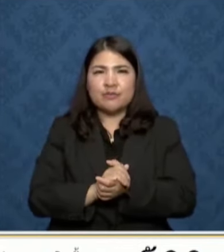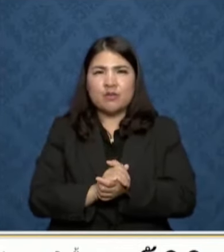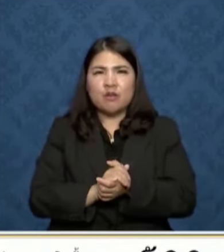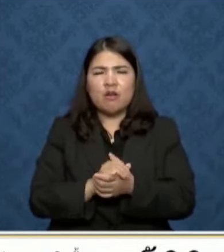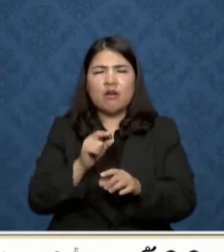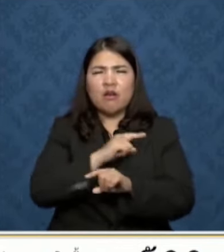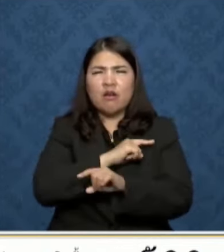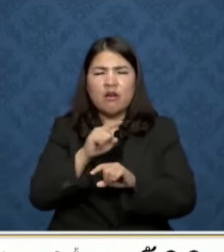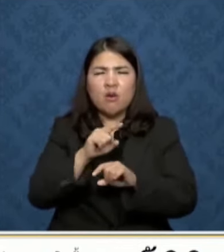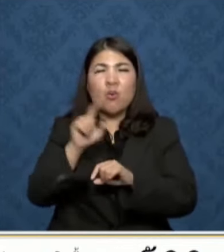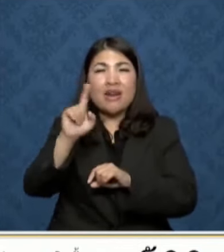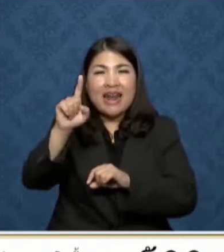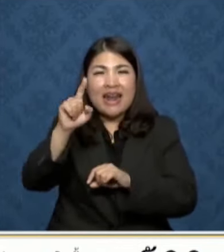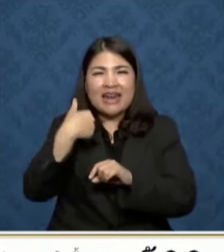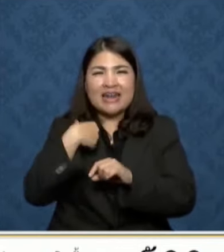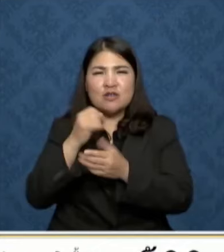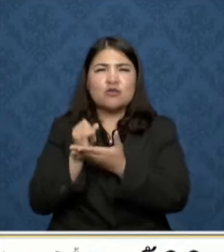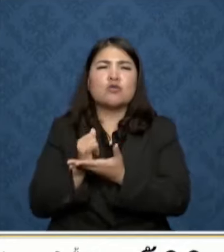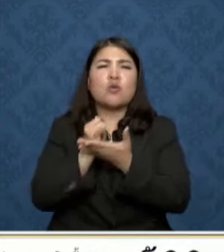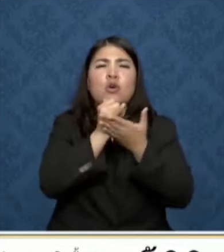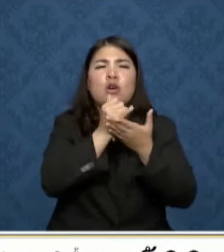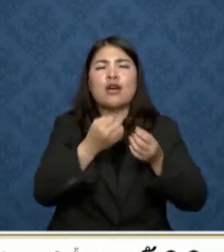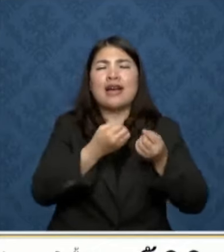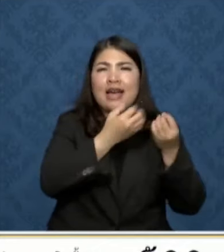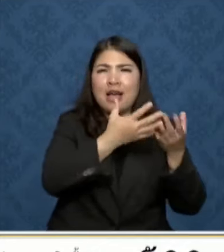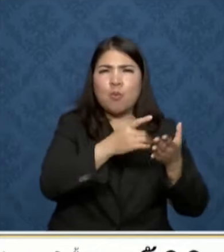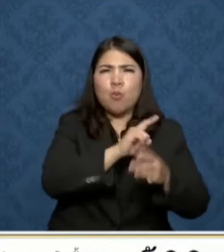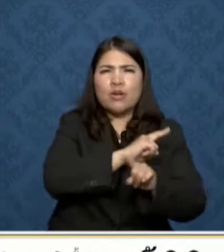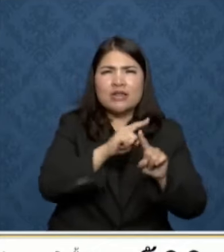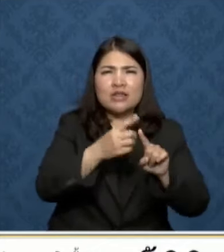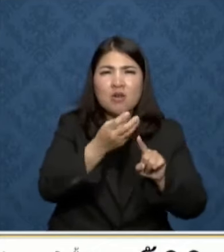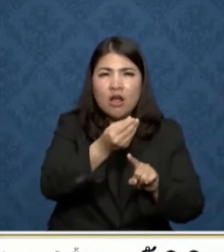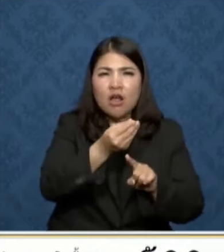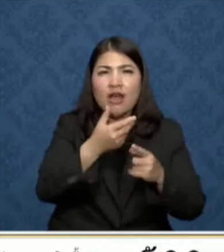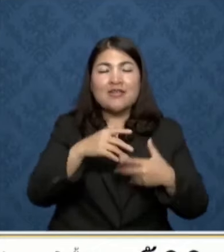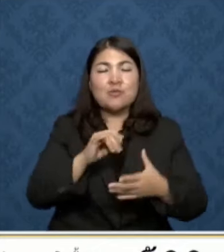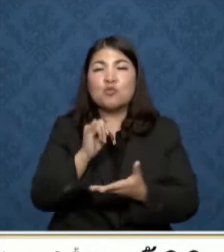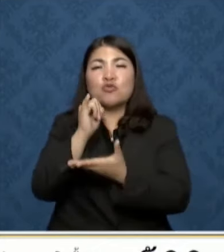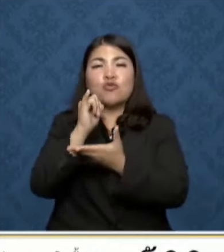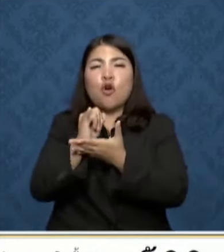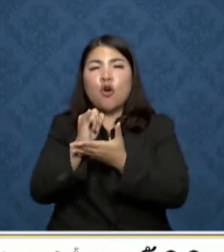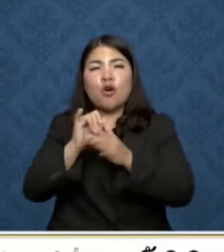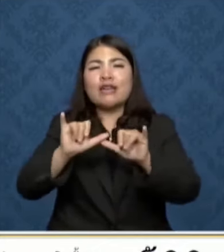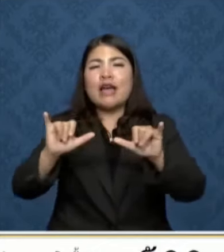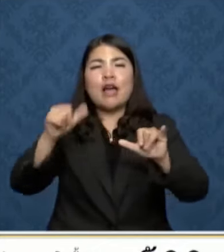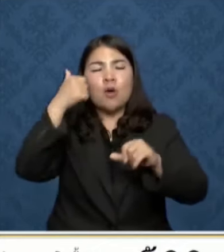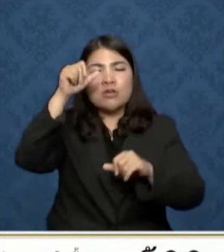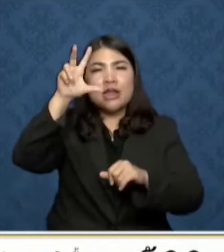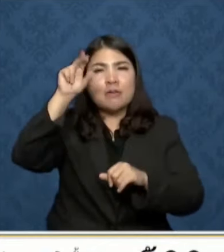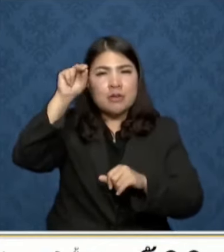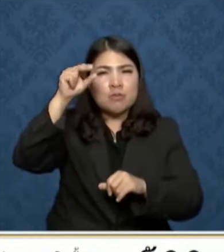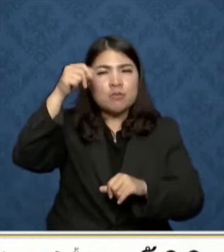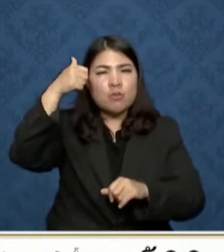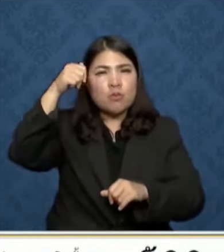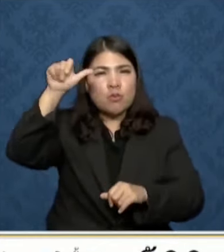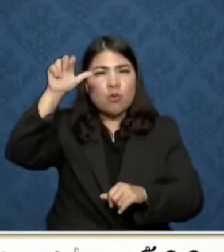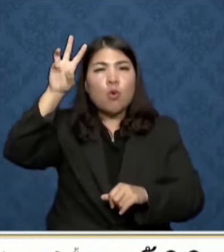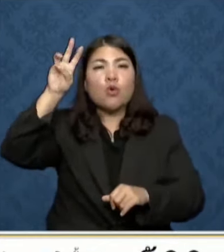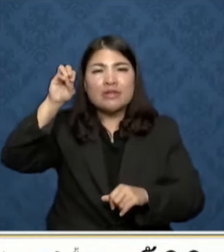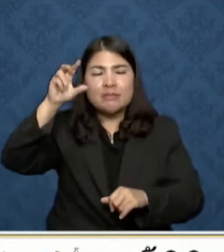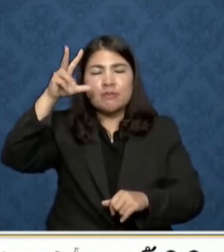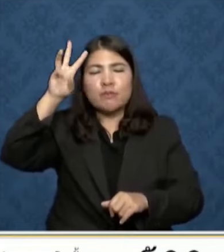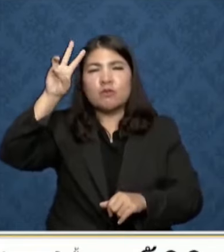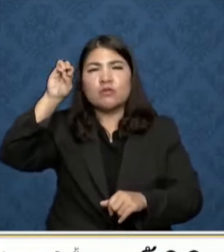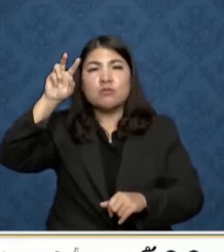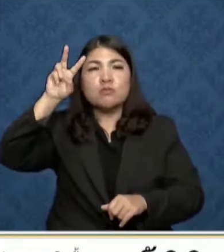นอนอยู่ยาว 30 วัน 60 วันผ่านมาถึวท 62